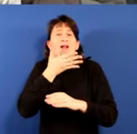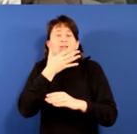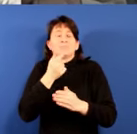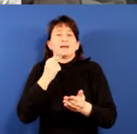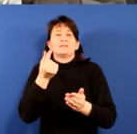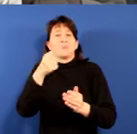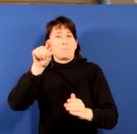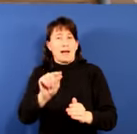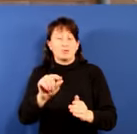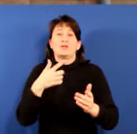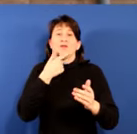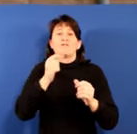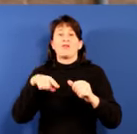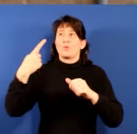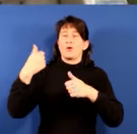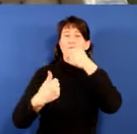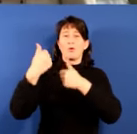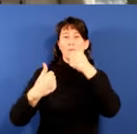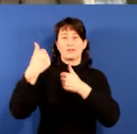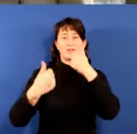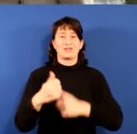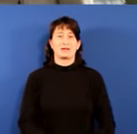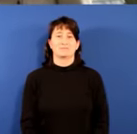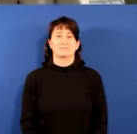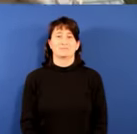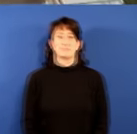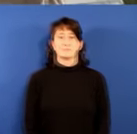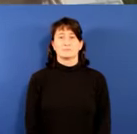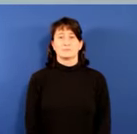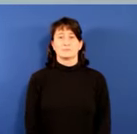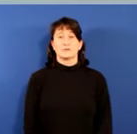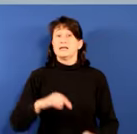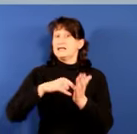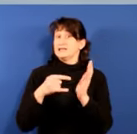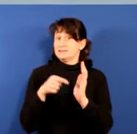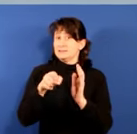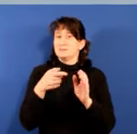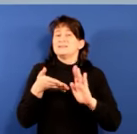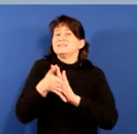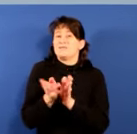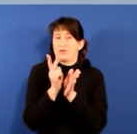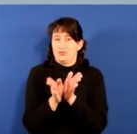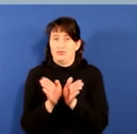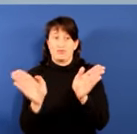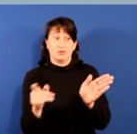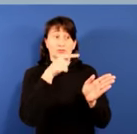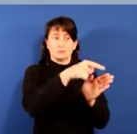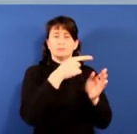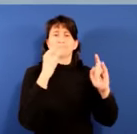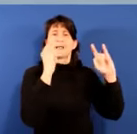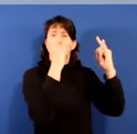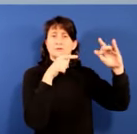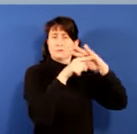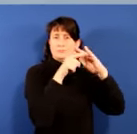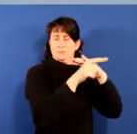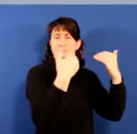beste produktu batzuk neguko hileetan landatu ahal izango dira. Erregai fosilak, gasolioa edo propanoa erabiliz